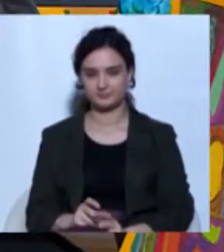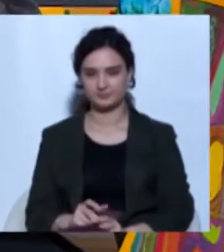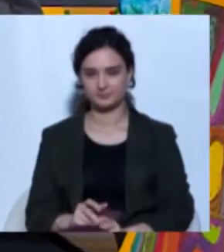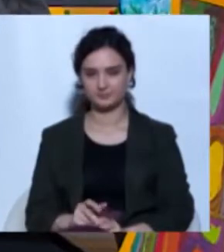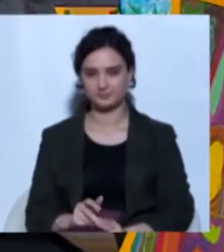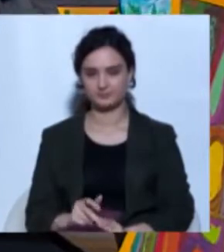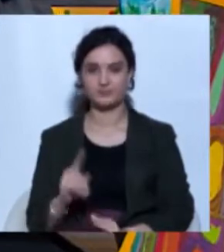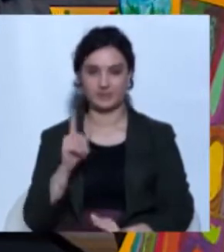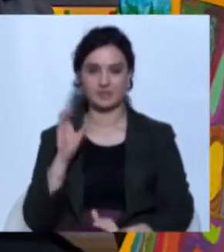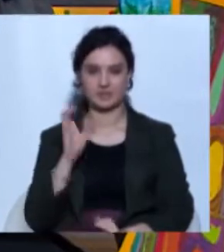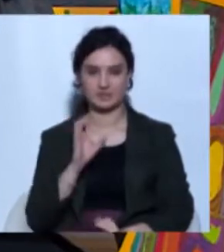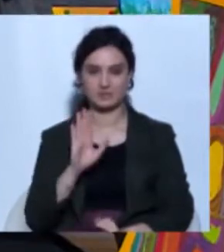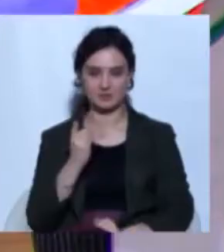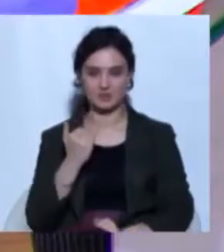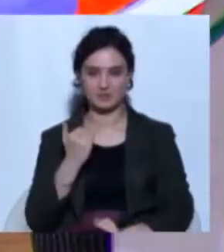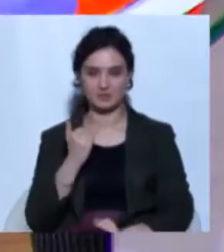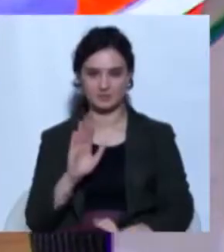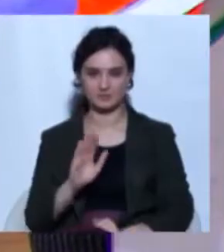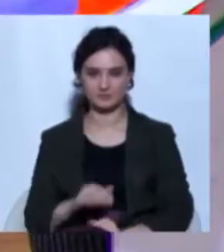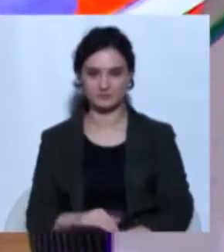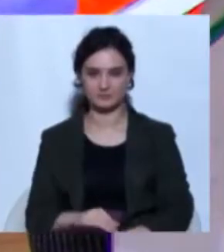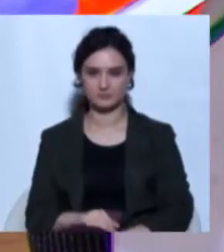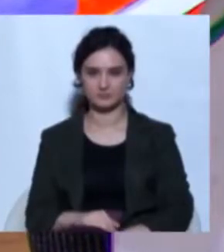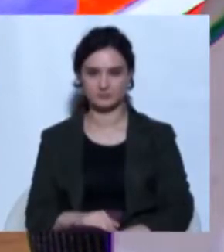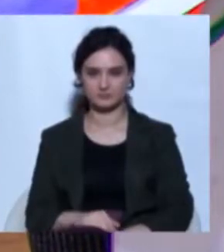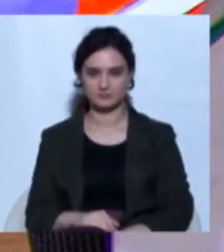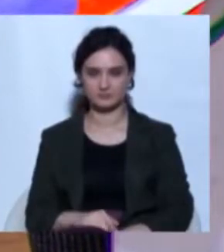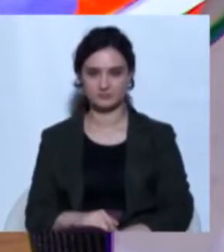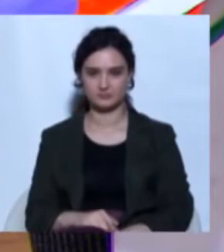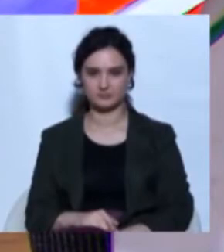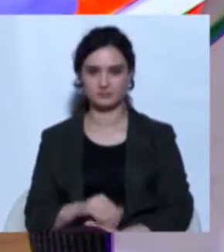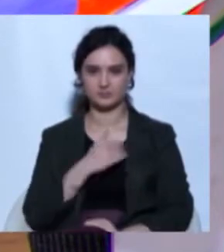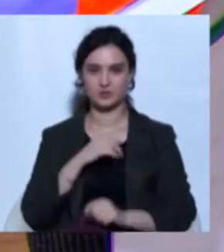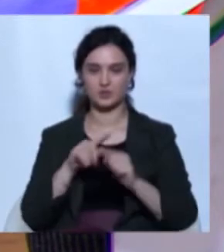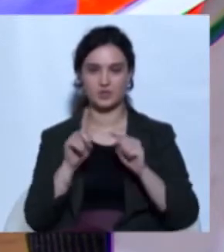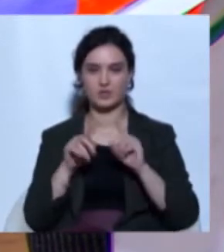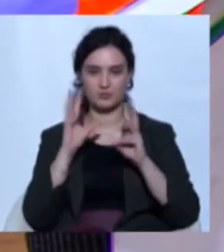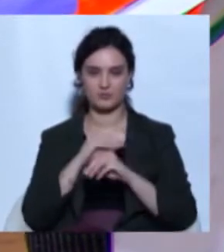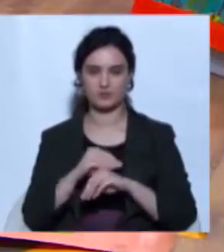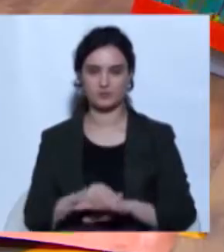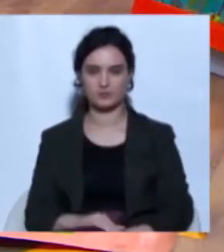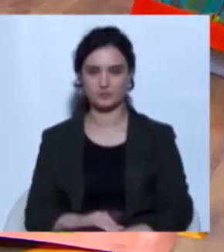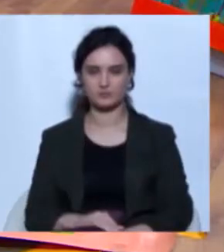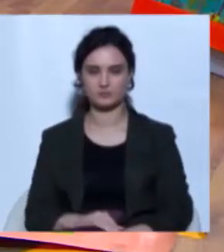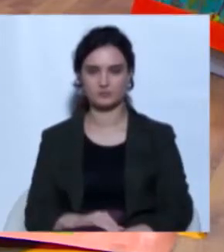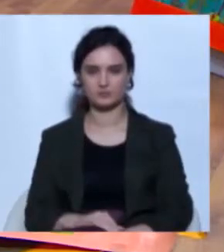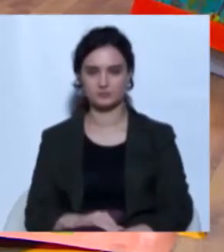ერთი წამე ახავე. მინდა მინდა ჩქარა მოვასწრო.